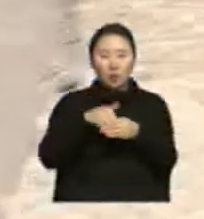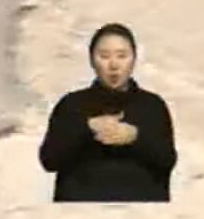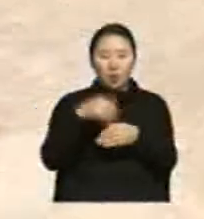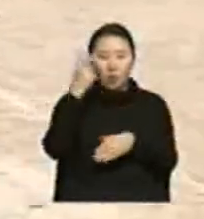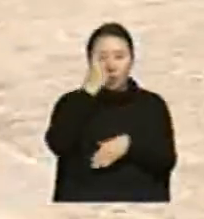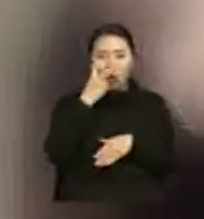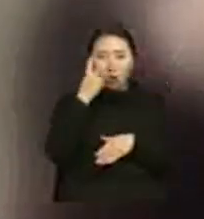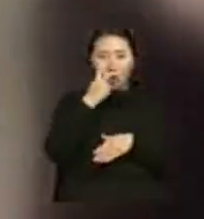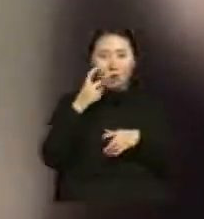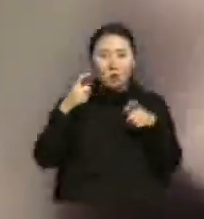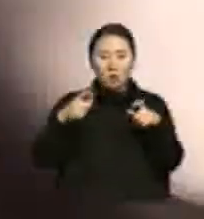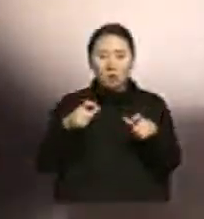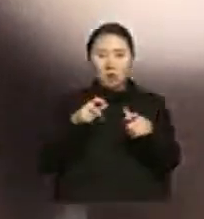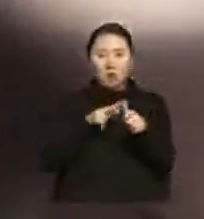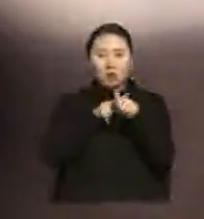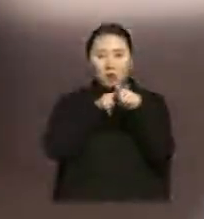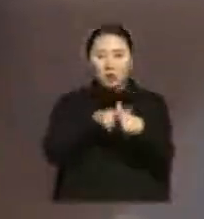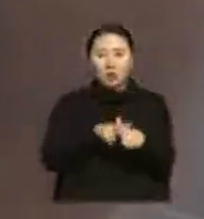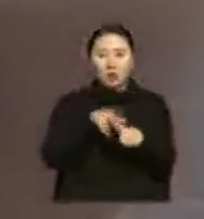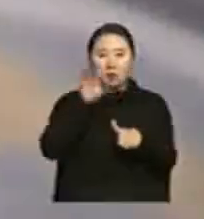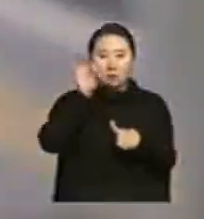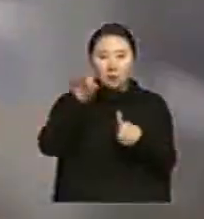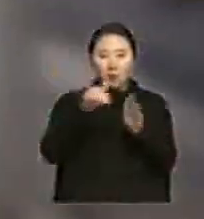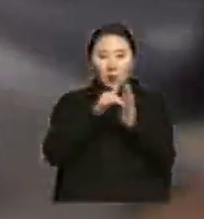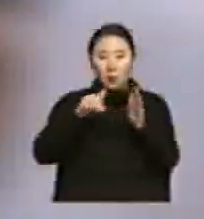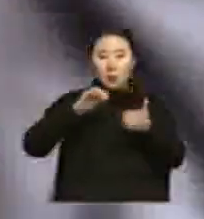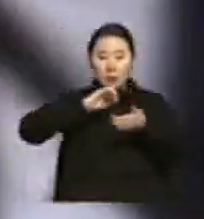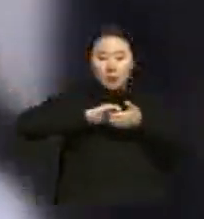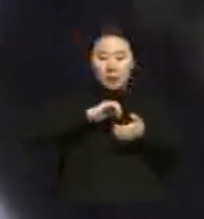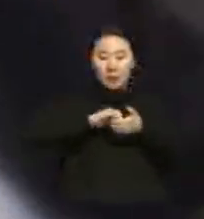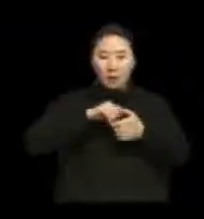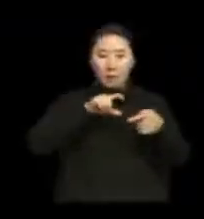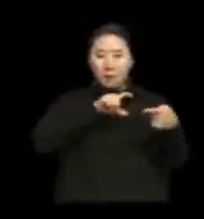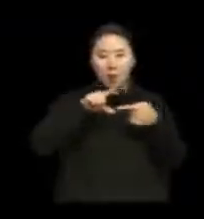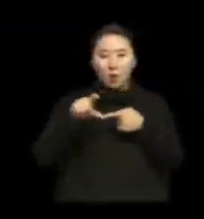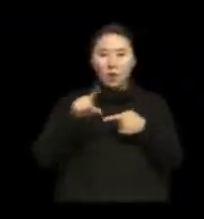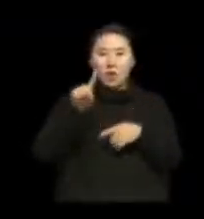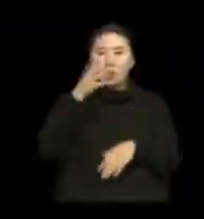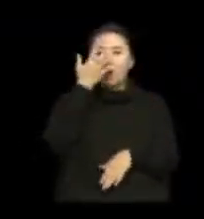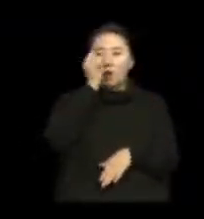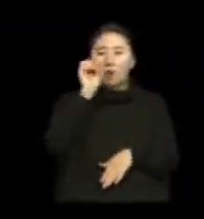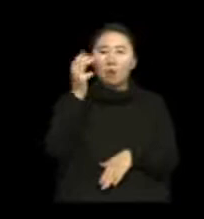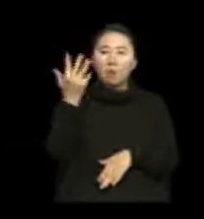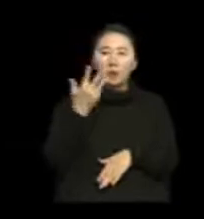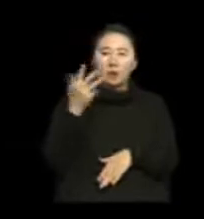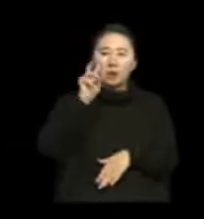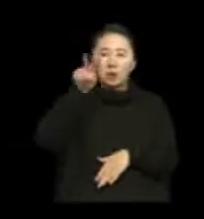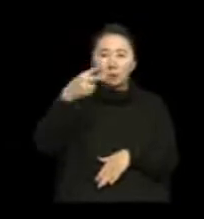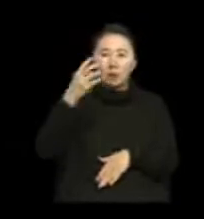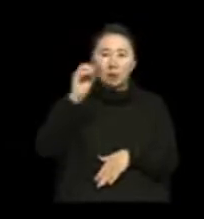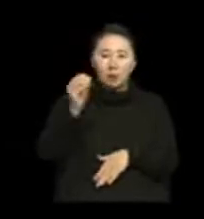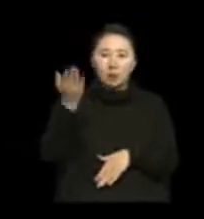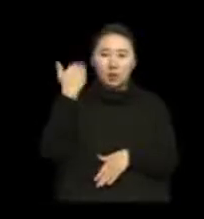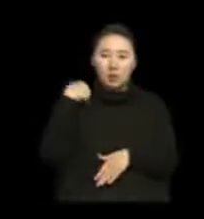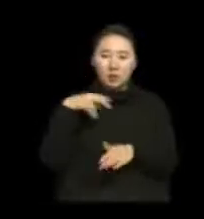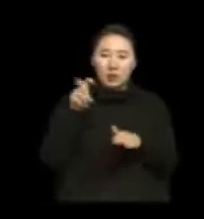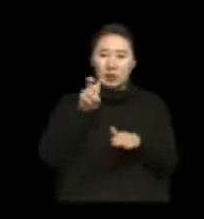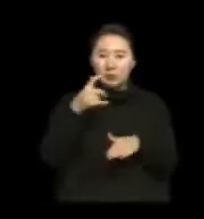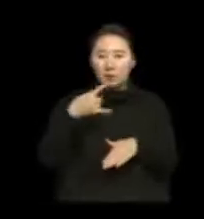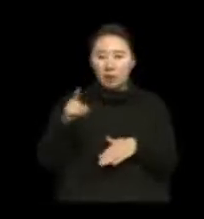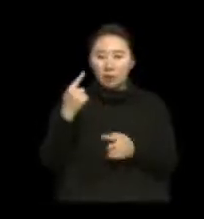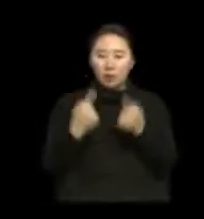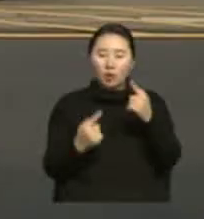따르면 지역구에 출마하는 후보자의 선거 비용 제한액은 평균 1억 8,200만 원으로 지난 20대